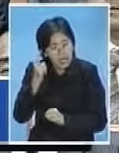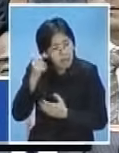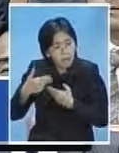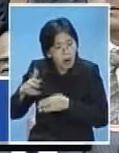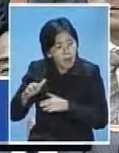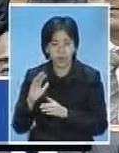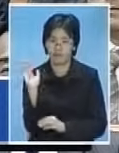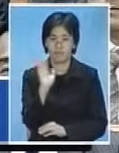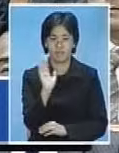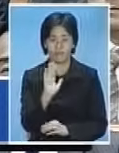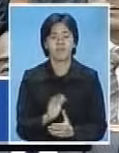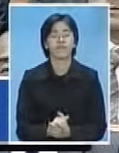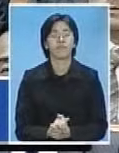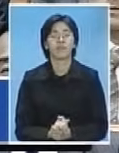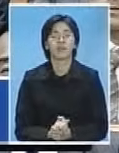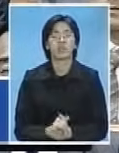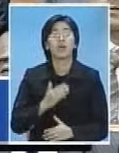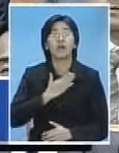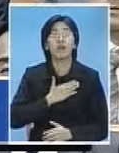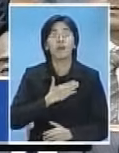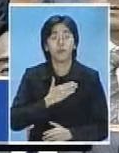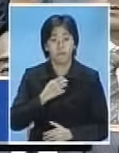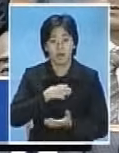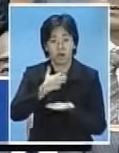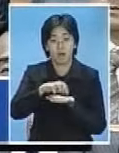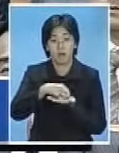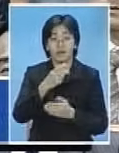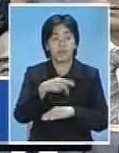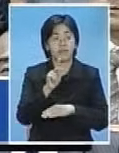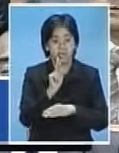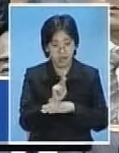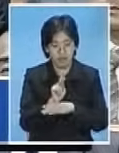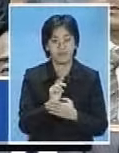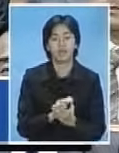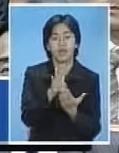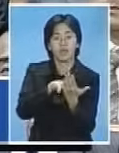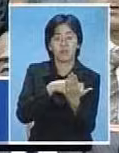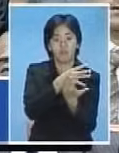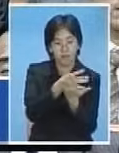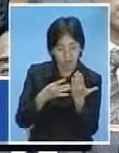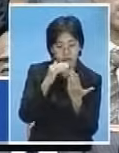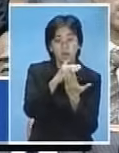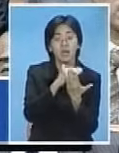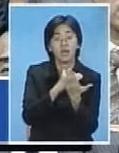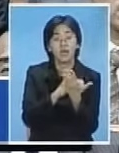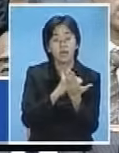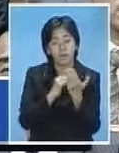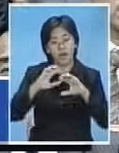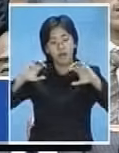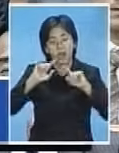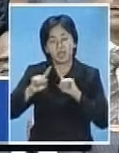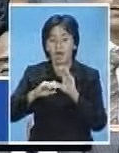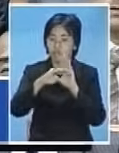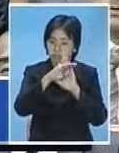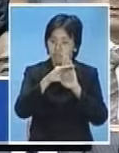ครับที่จริงแล้วก็ผมอยากกราบเรียนท่านประธานว่านโยบายหลายเรื่องที่แถลงมานั้น